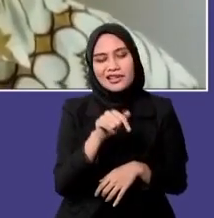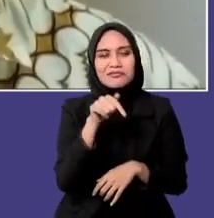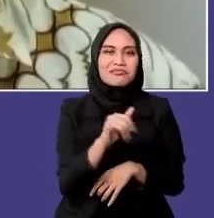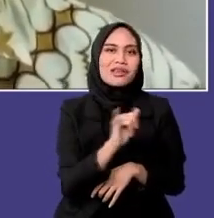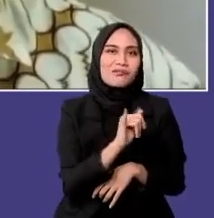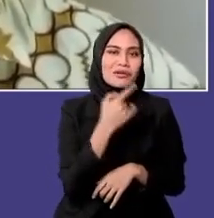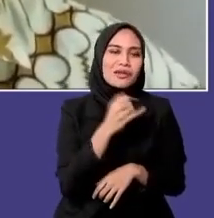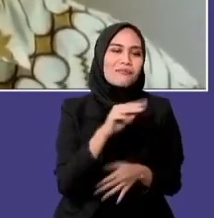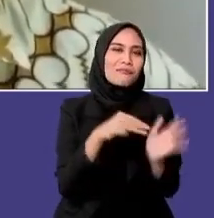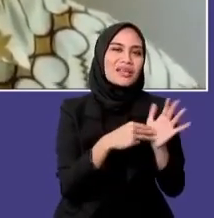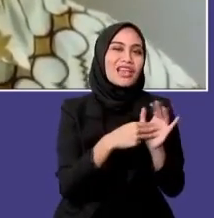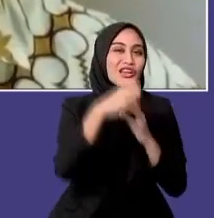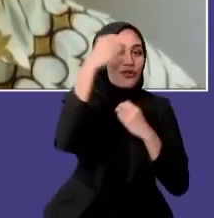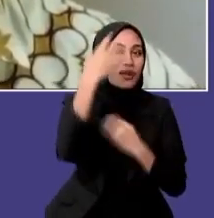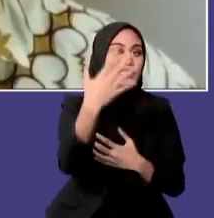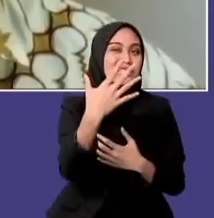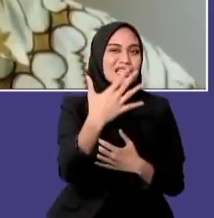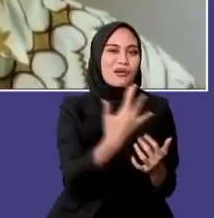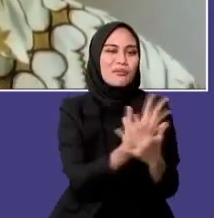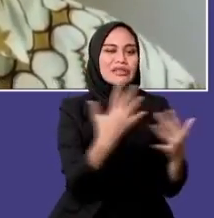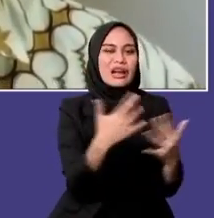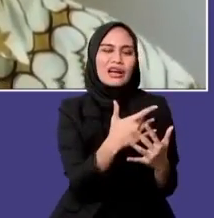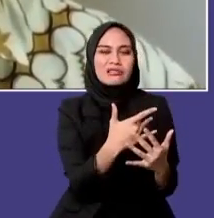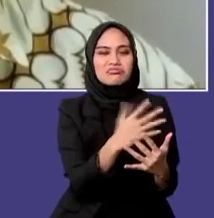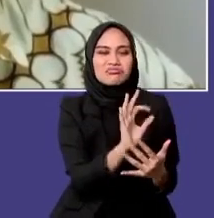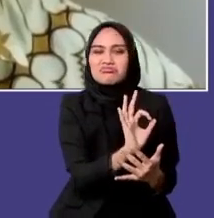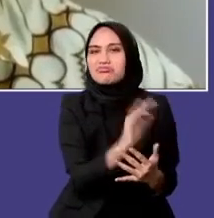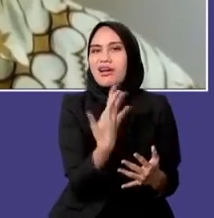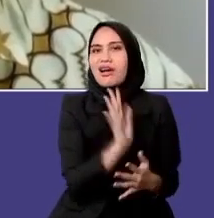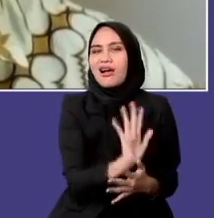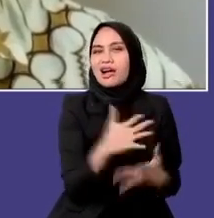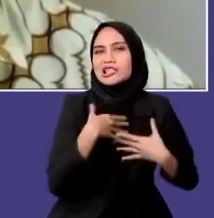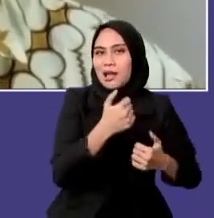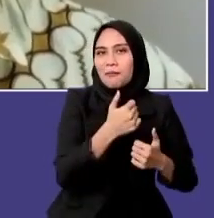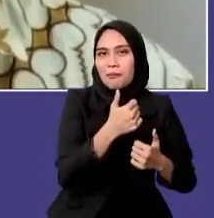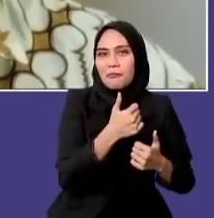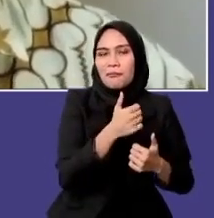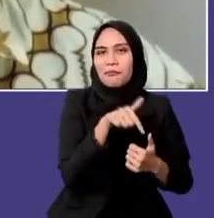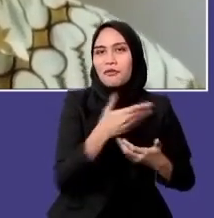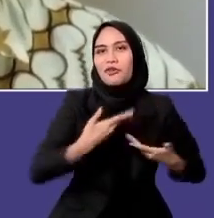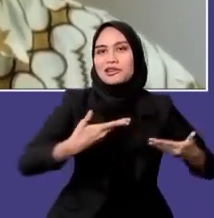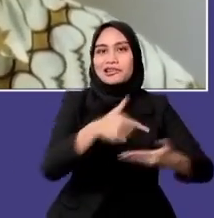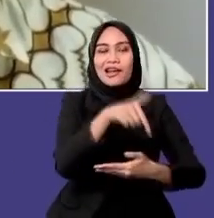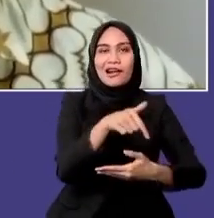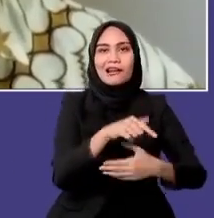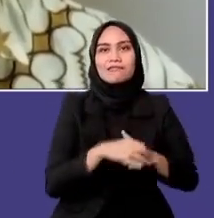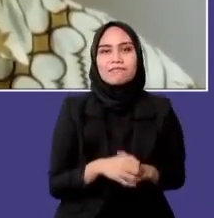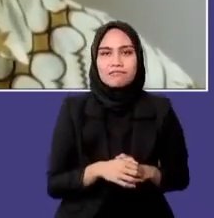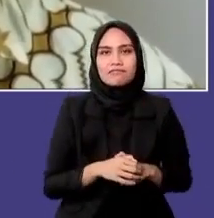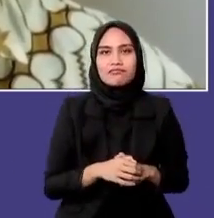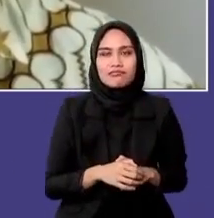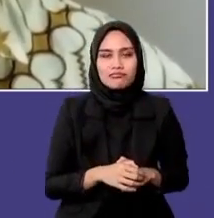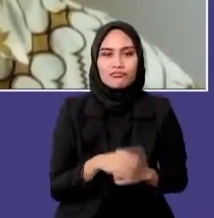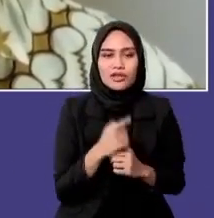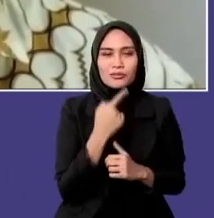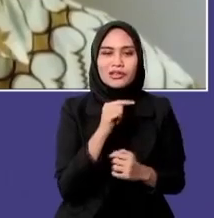yang membuat masyarakat kemudian mungkin jadi tidak cukup bersiap untuk menghadapi pandemi yang akan terjadi. Tadi dikatakan